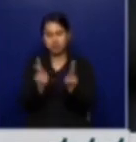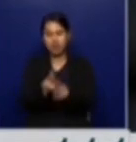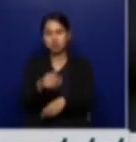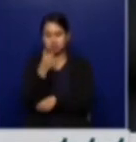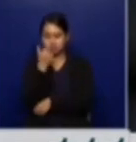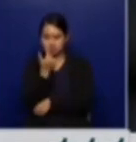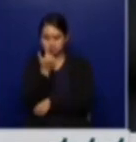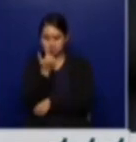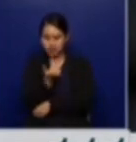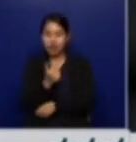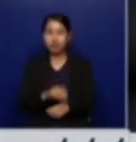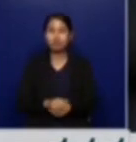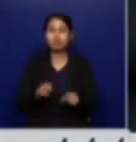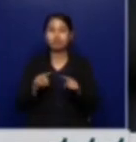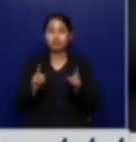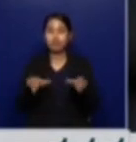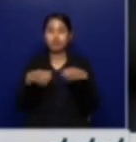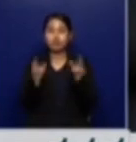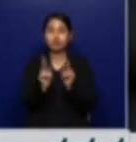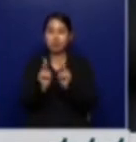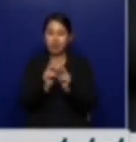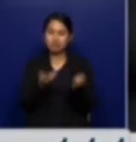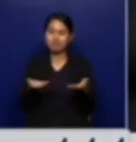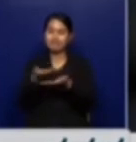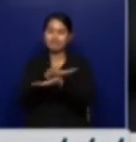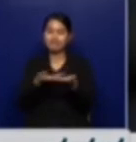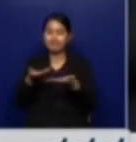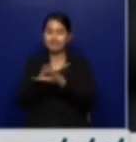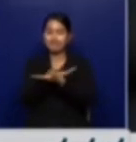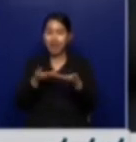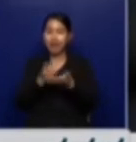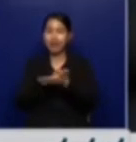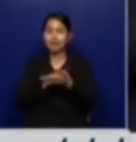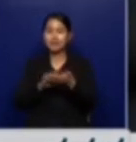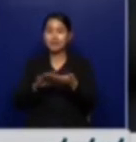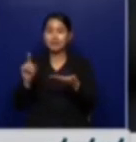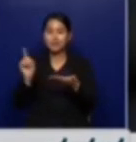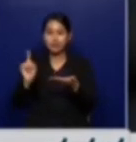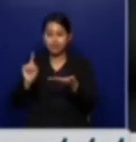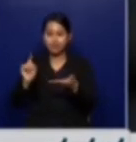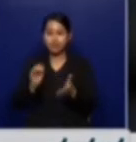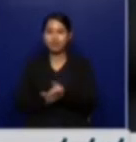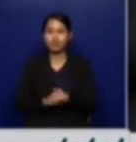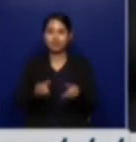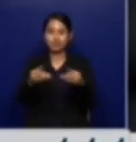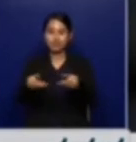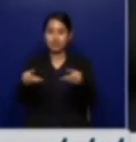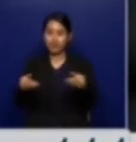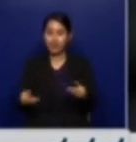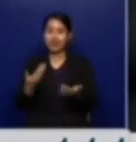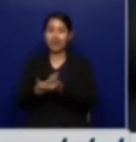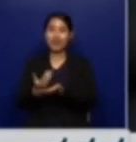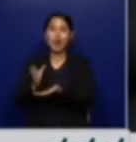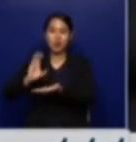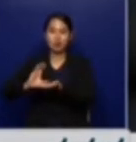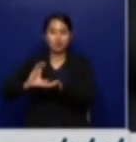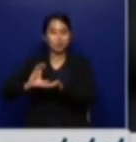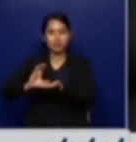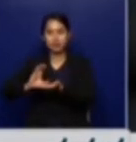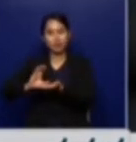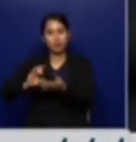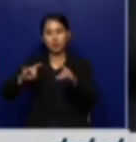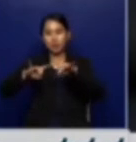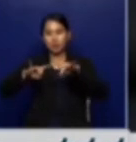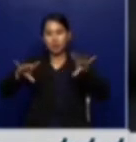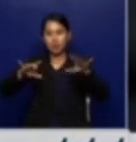งที่ปรากฏจากกรรมาธิการพิจารณาเสร็จแล้วเนี่ยนะครับงบประมาณฉบับนี้ไม่ตอบโจทย์ของภาวะวิกฤ